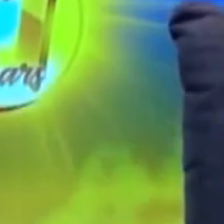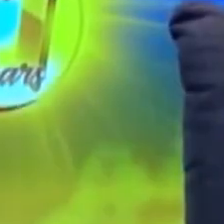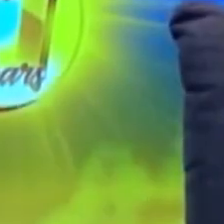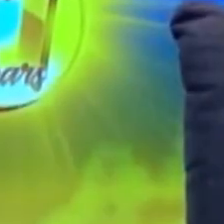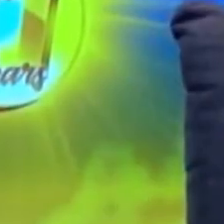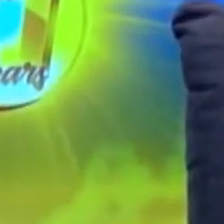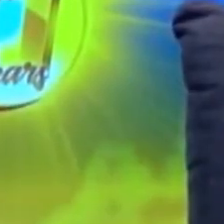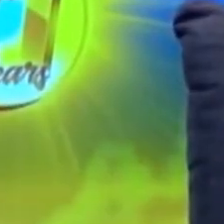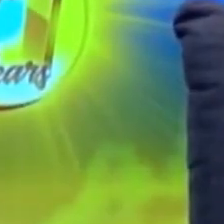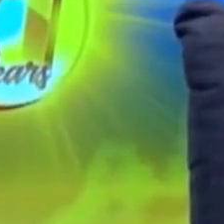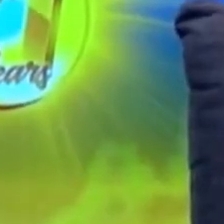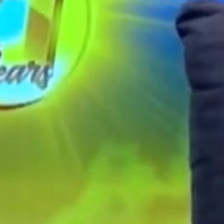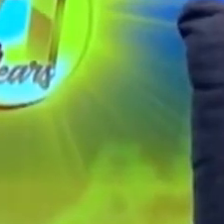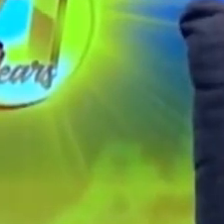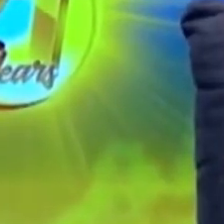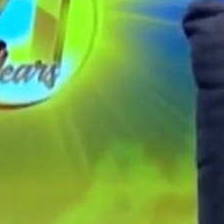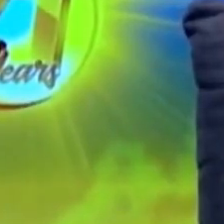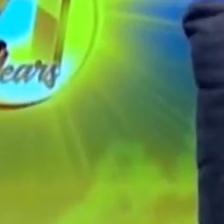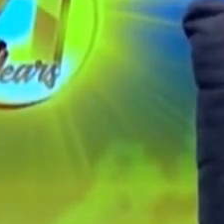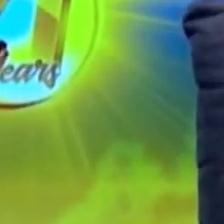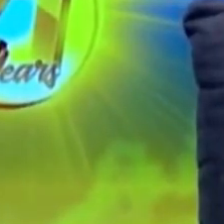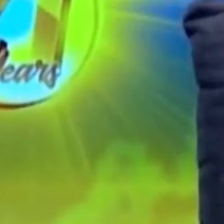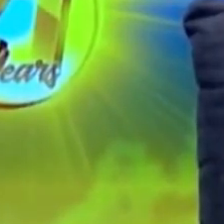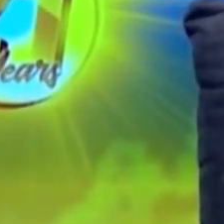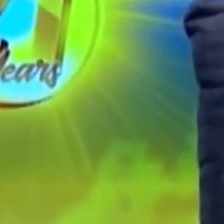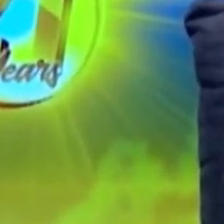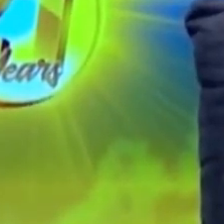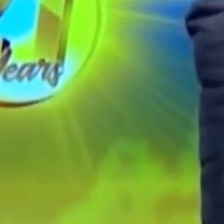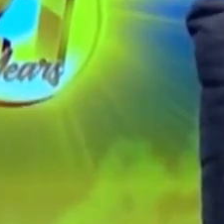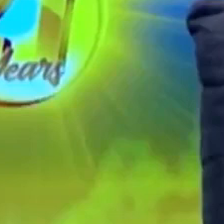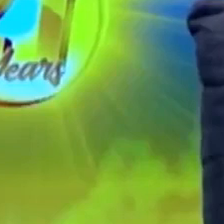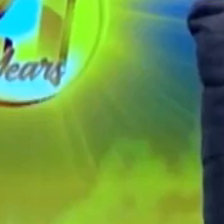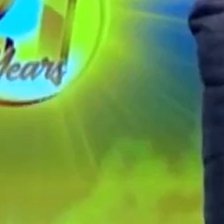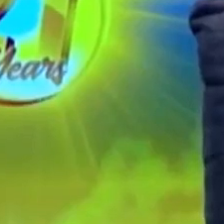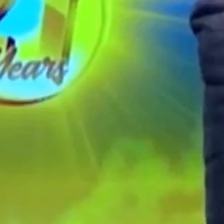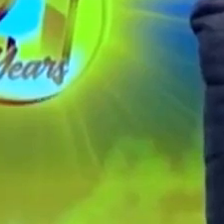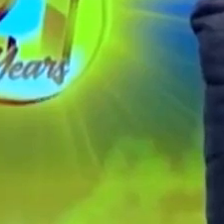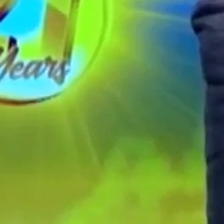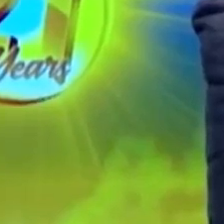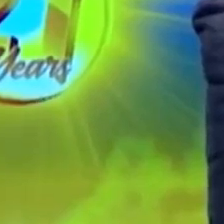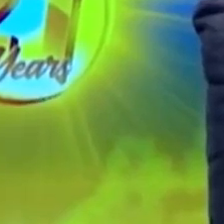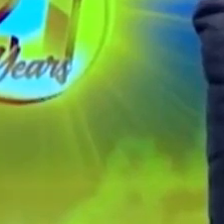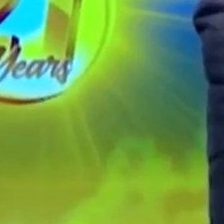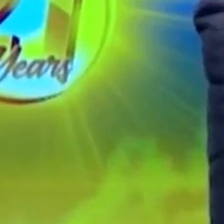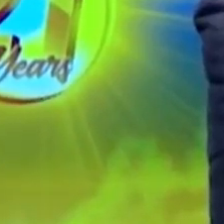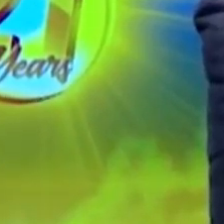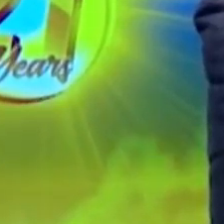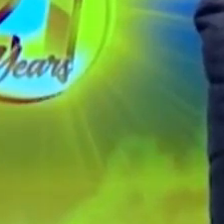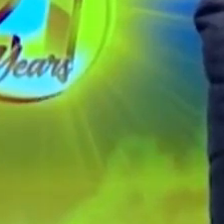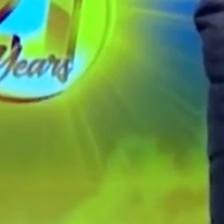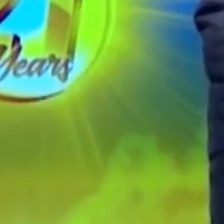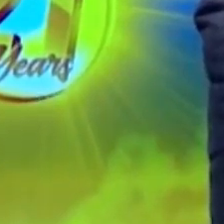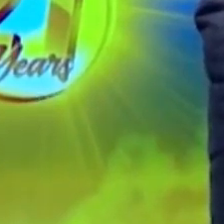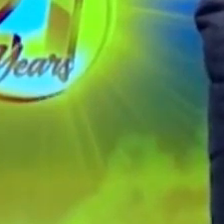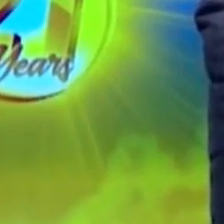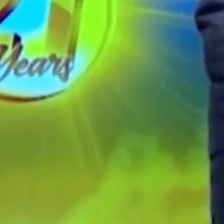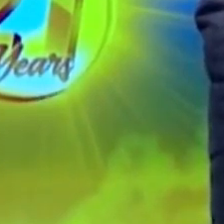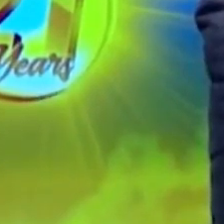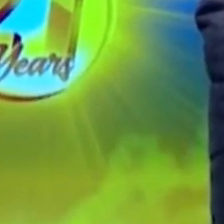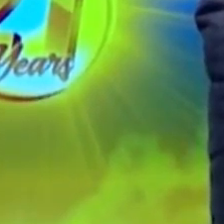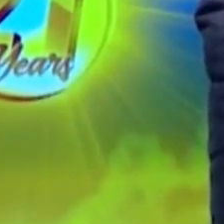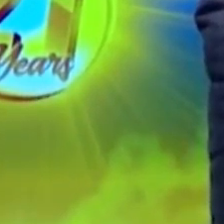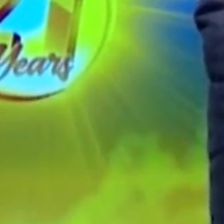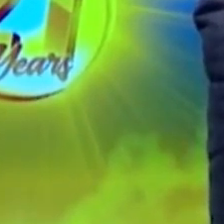Kapuso, mauuna ka sa mga balita. Panoorin lamang ang unang balita sa unang hirit at iba pang award-winning newscast sa